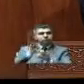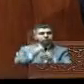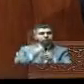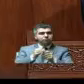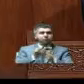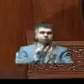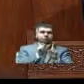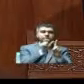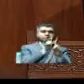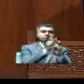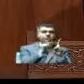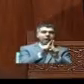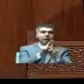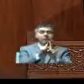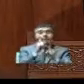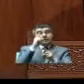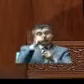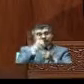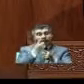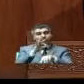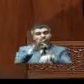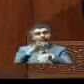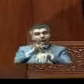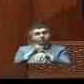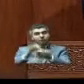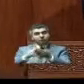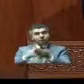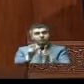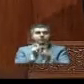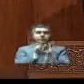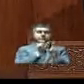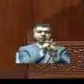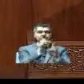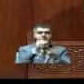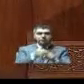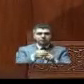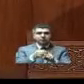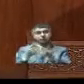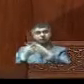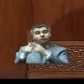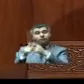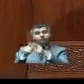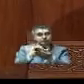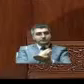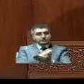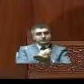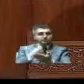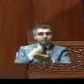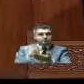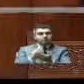انقطاعات، التكفل بأزيد من 6488 شخص بدون مأوى